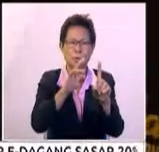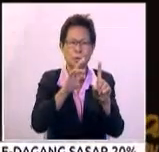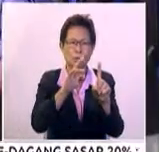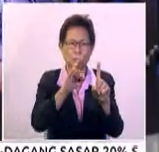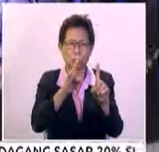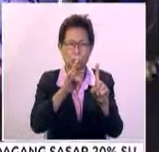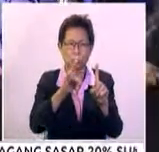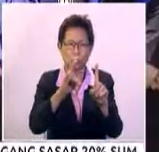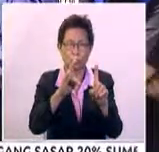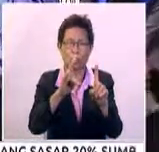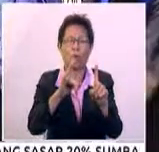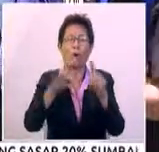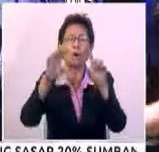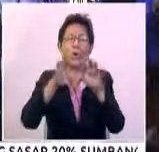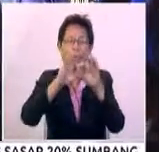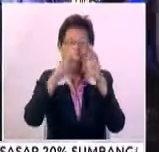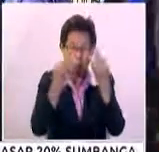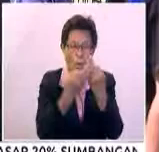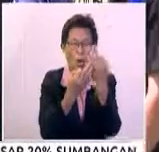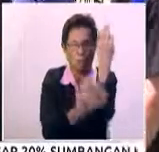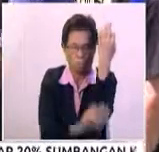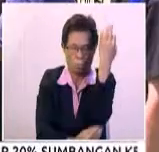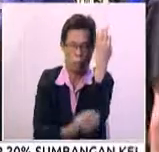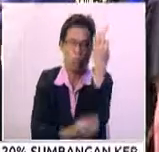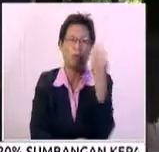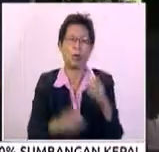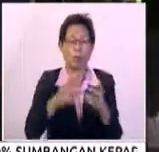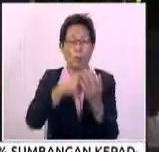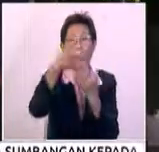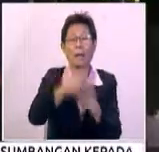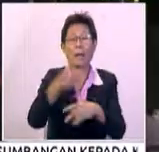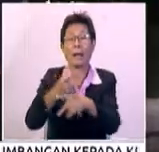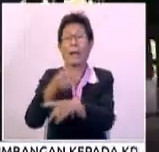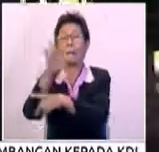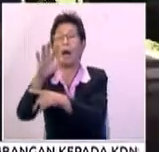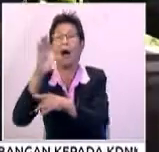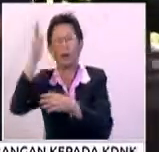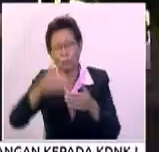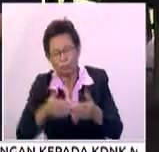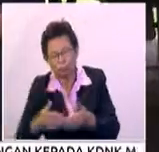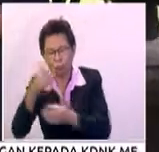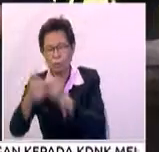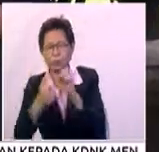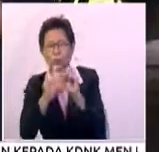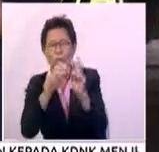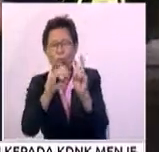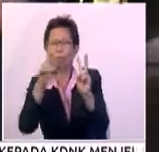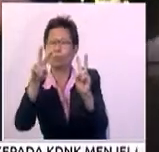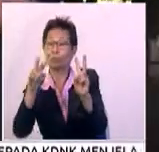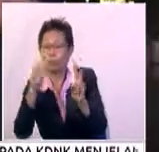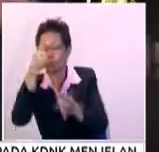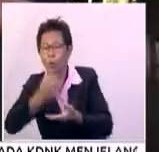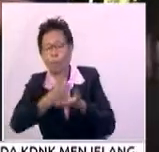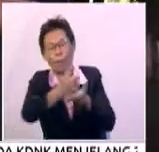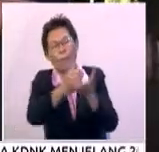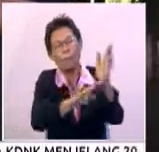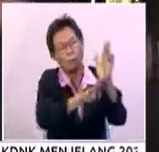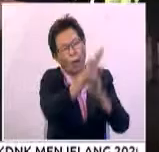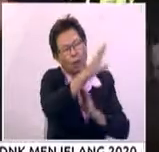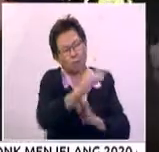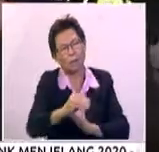pilih. Program yang memasuki edisi kelima ini akan diteruskan tahun hadapan bagi membantu pembangunan